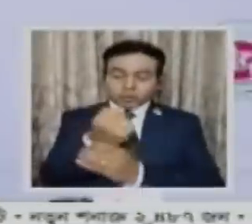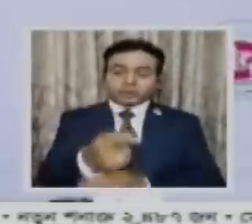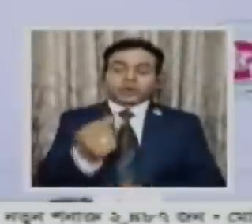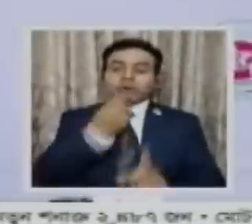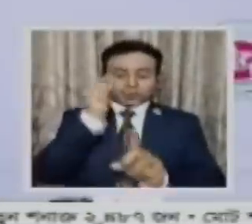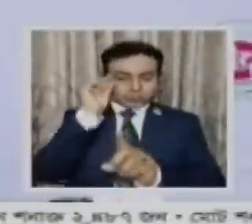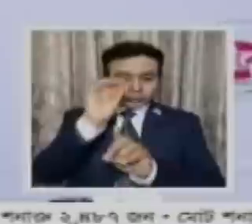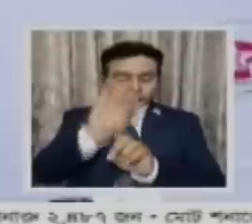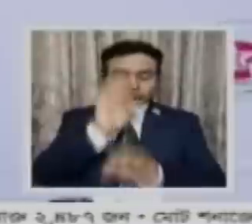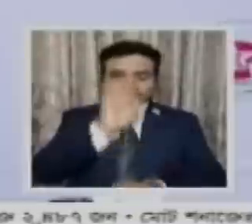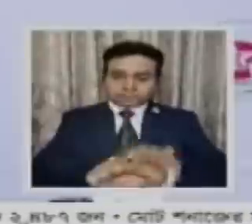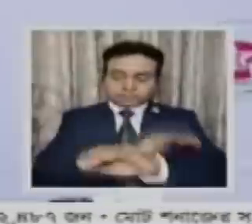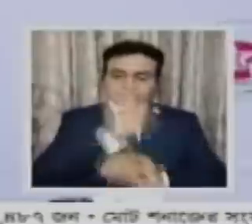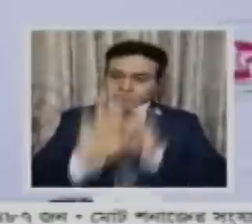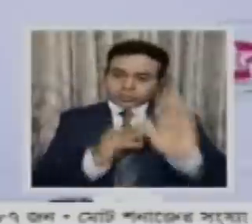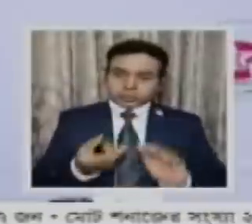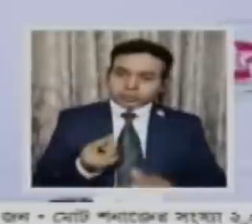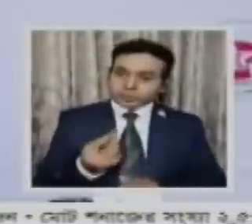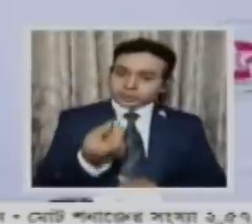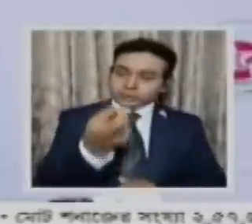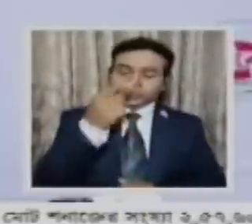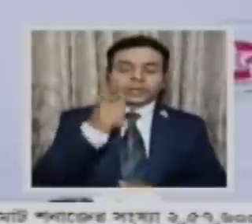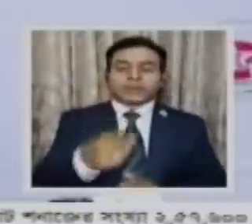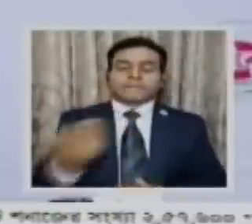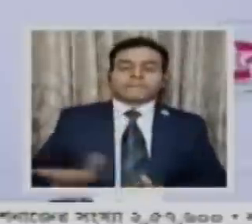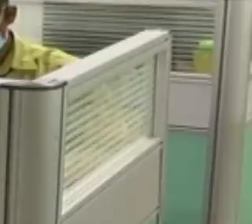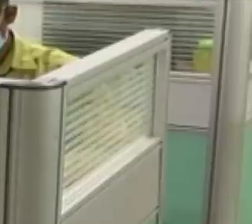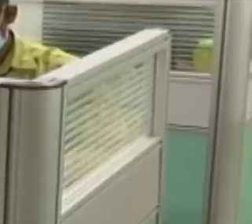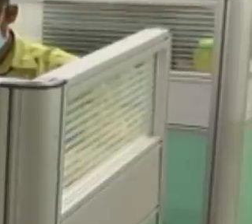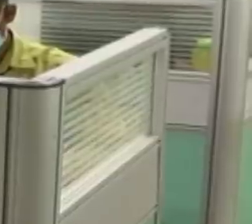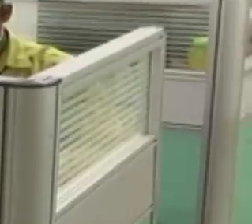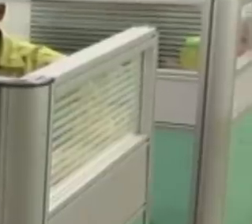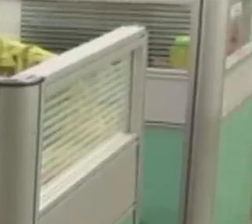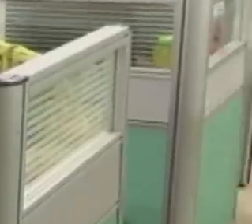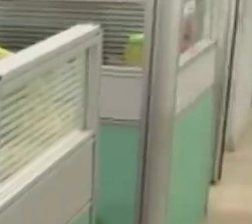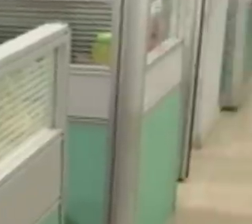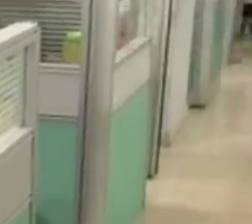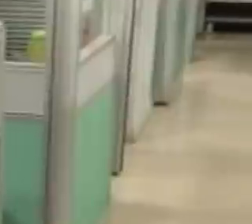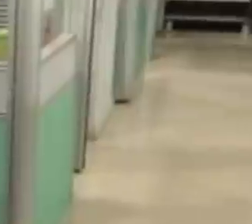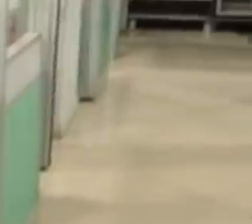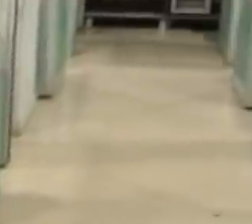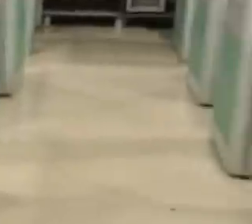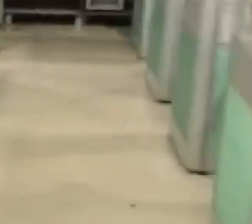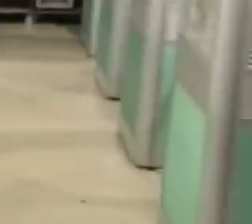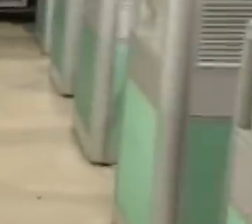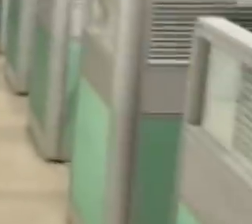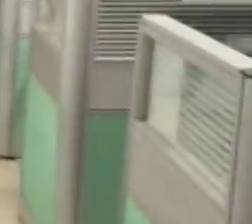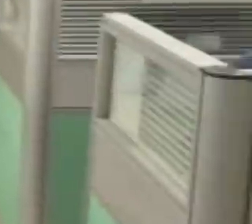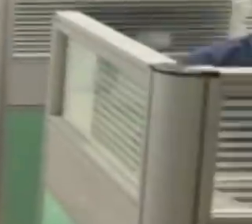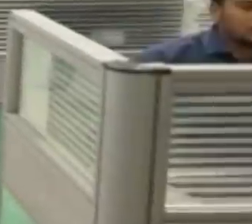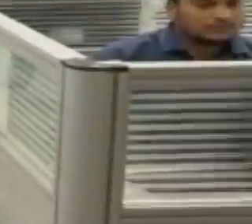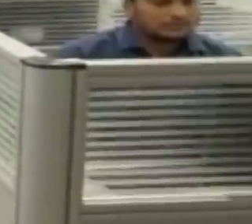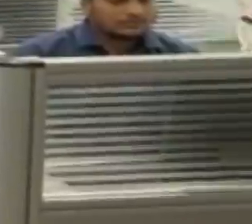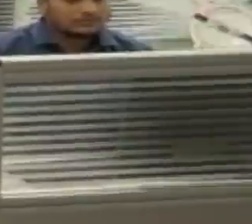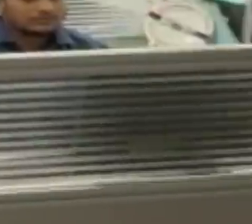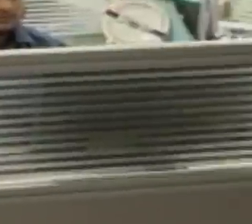বিষয়ে ব্যবস্থা নেওয়ার মাধ্যমেই আমরা এই করোনাকে প্রতিরোধ করতে পারি। ব্যবস্থা গ্রহণ শনাক্তের পর 5 মাসে ঢাকা বিভাগে করোনায়